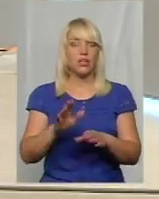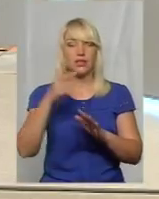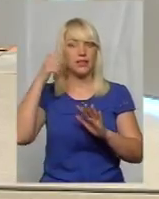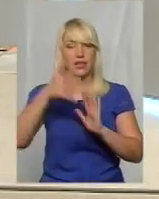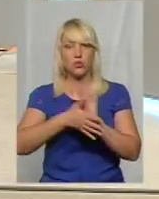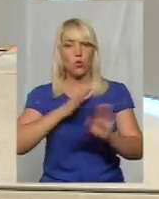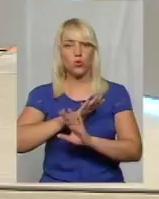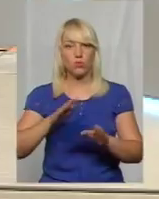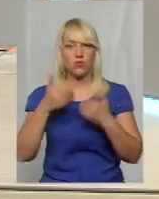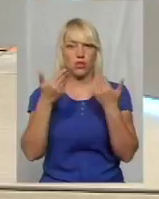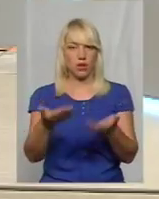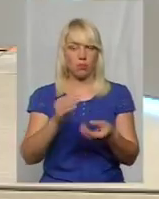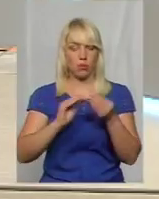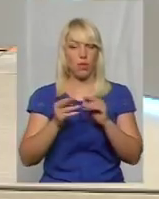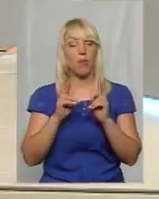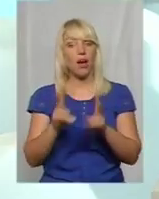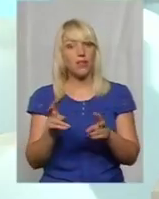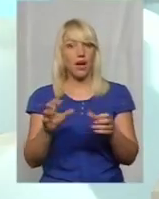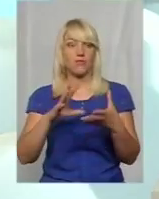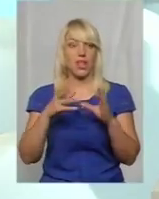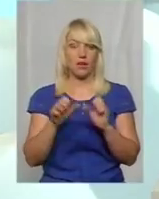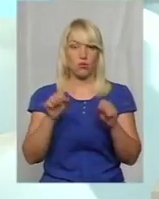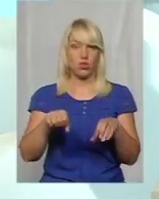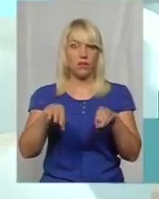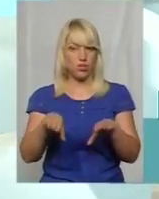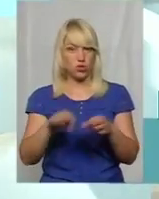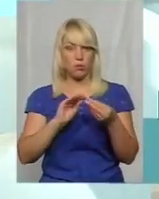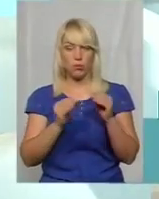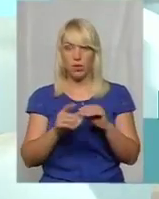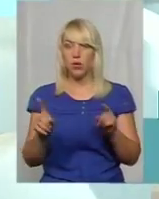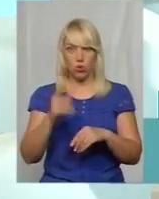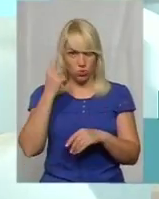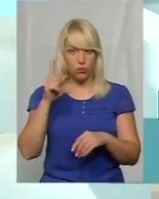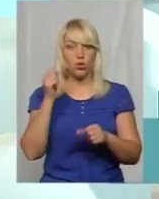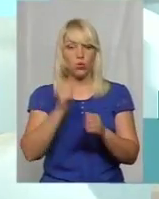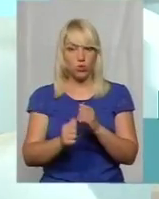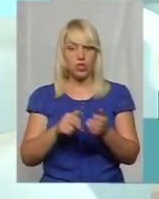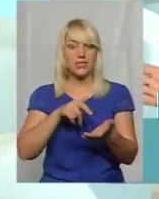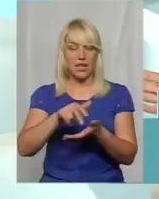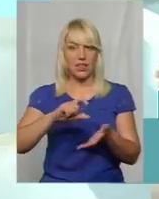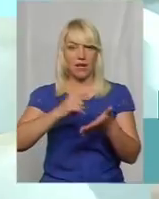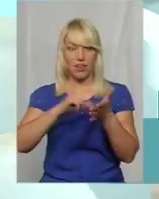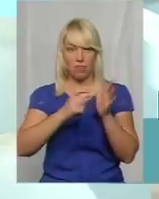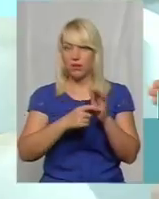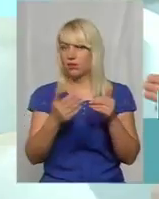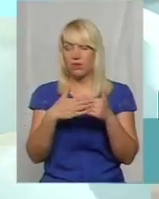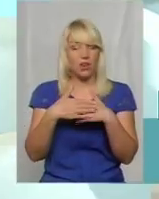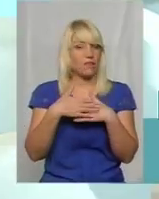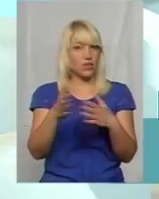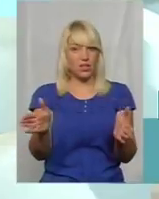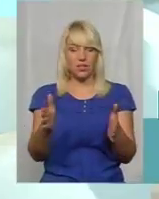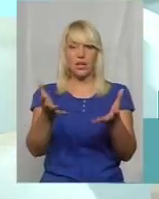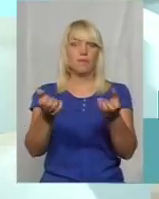їх проблеми. А яким чином можна вивчити проблему? Ви думаєте, кожен зайде в кабінет сьогодні, хоча я ж кажу, двері відкриті і приймальня